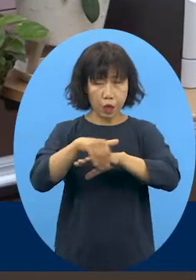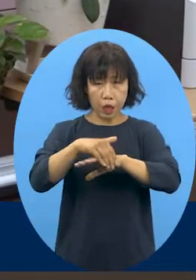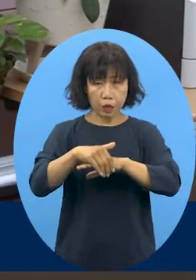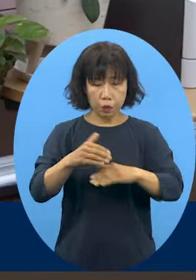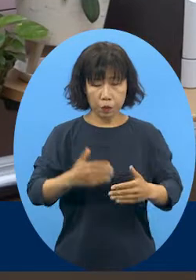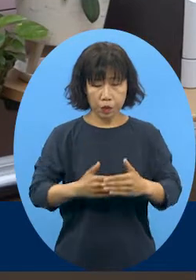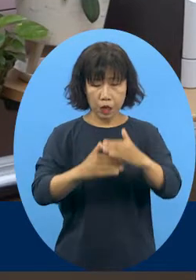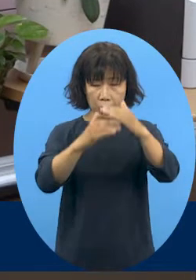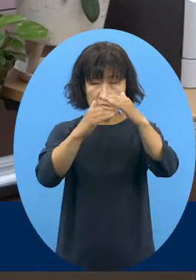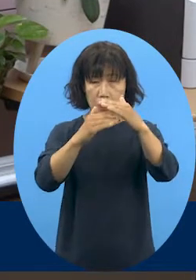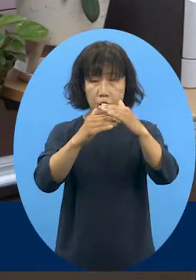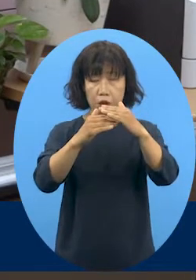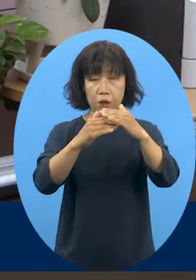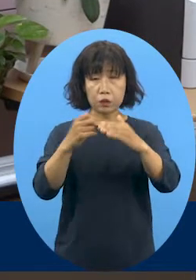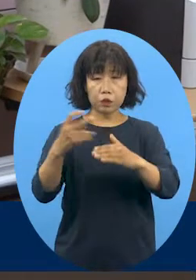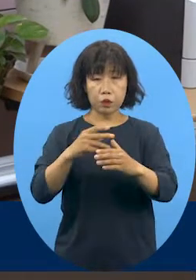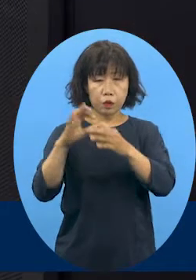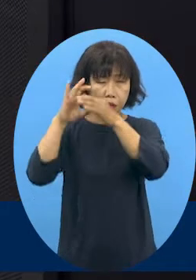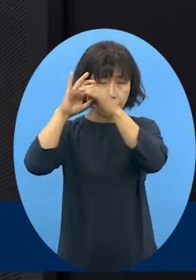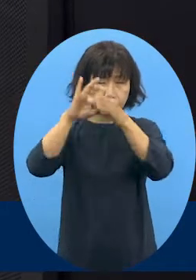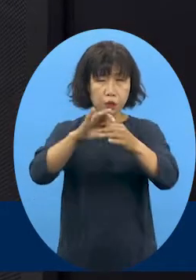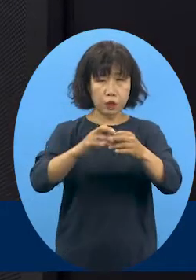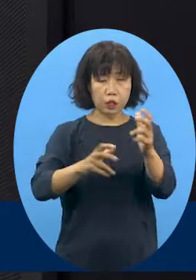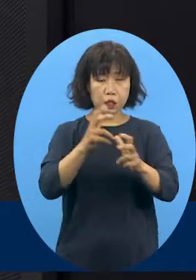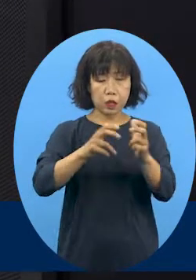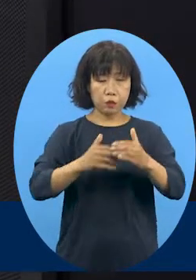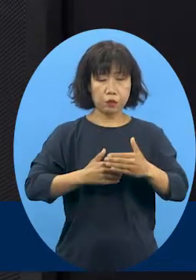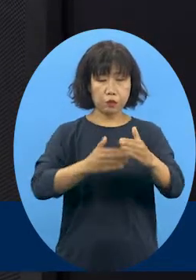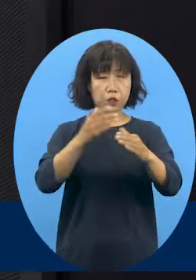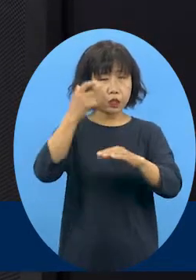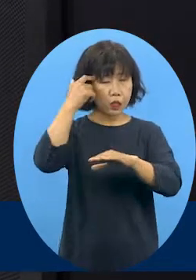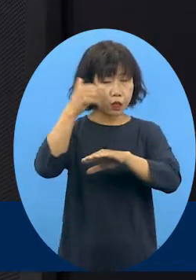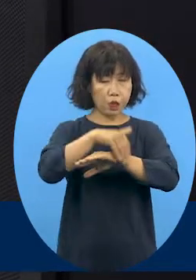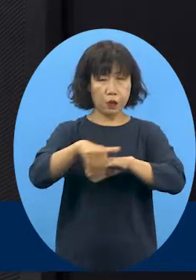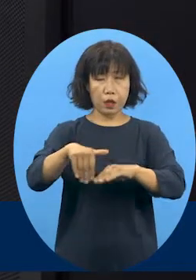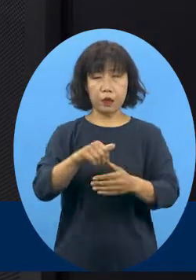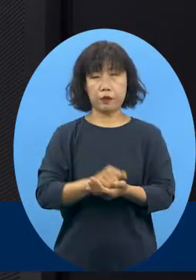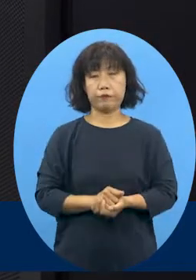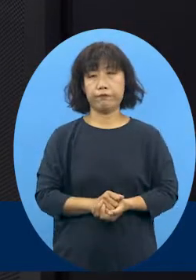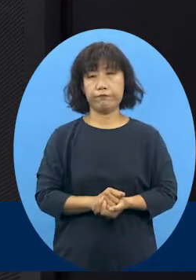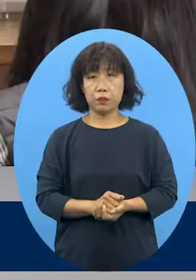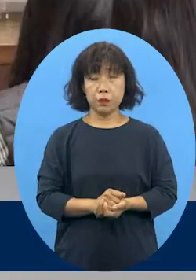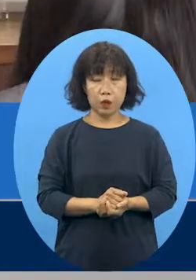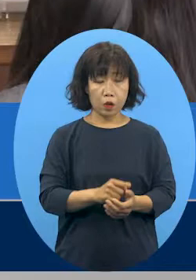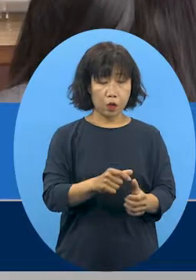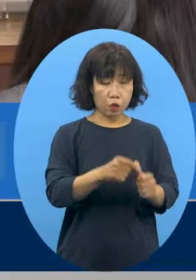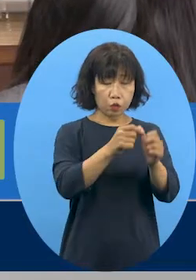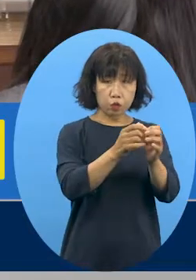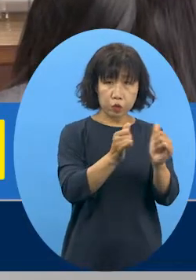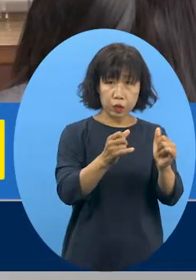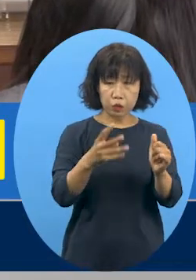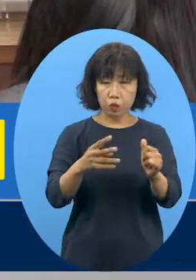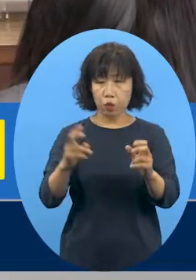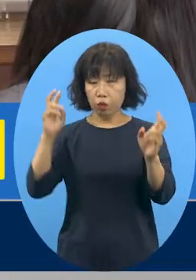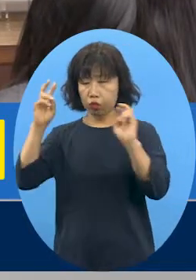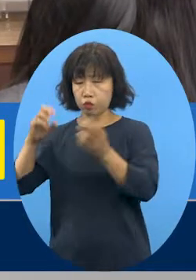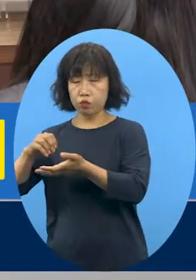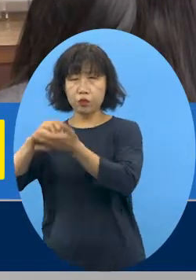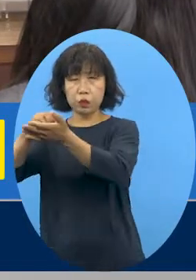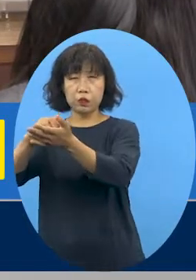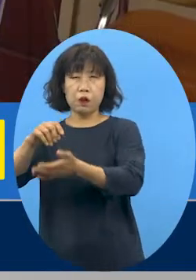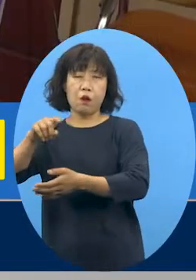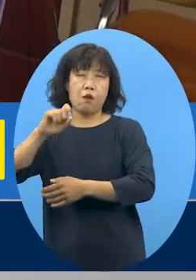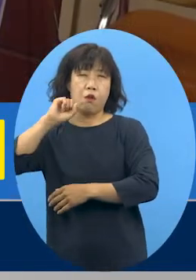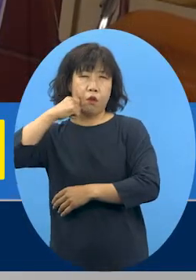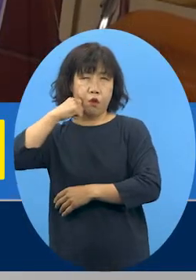검토해 단계적 지속적인 사업을 추진할 예정이라고 밝혔습니다 고인 및 구직 활동이 어려워진